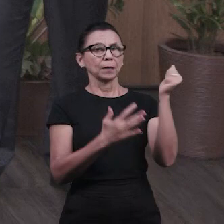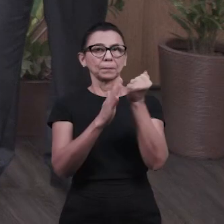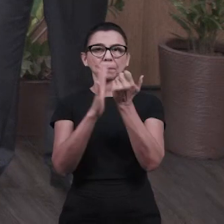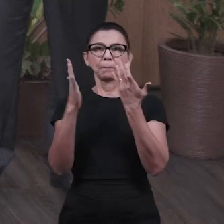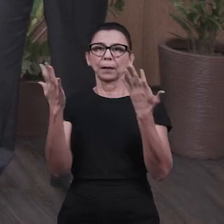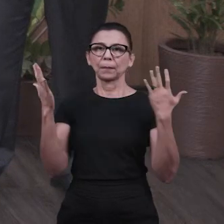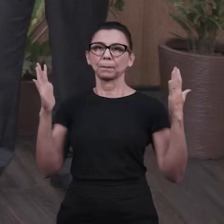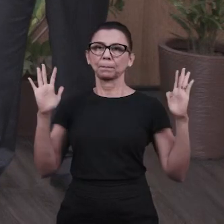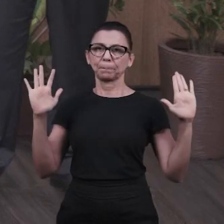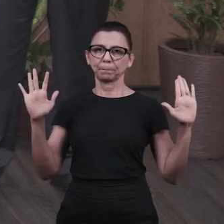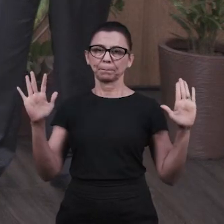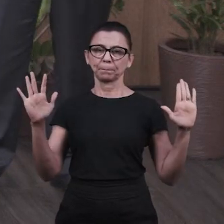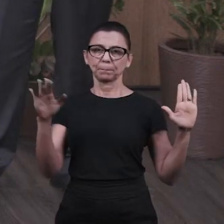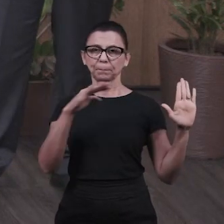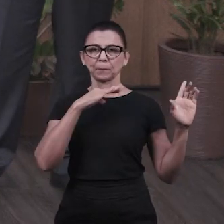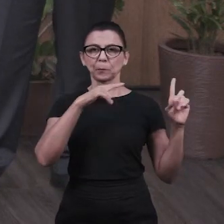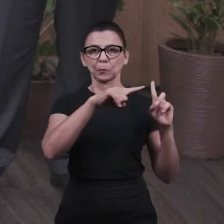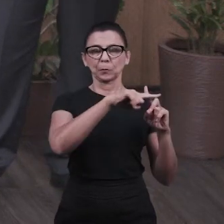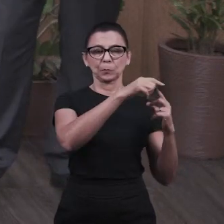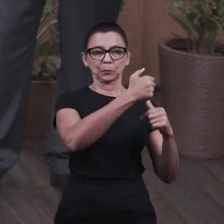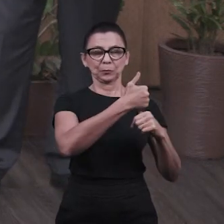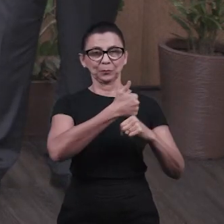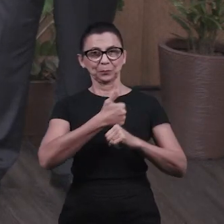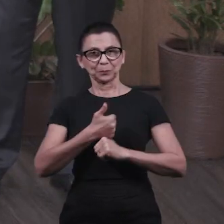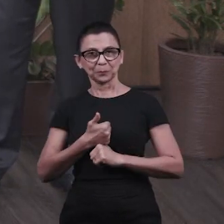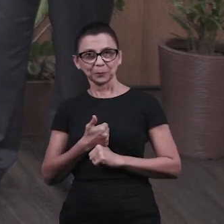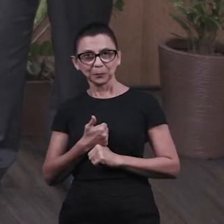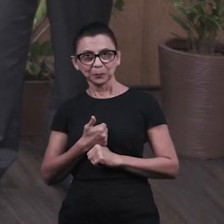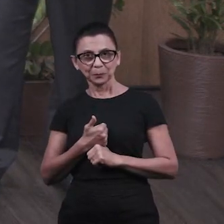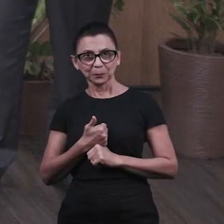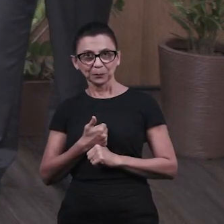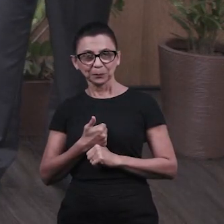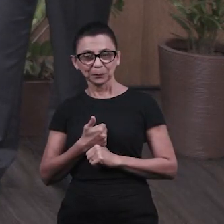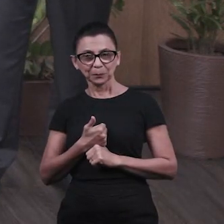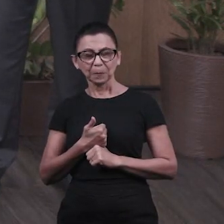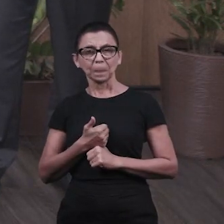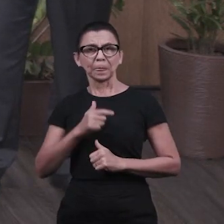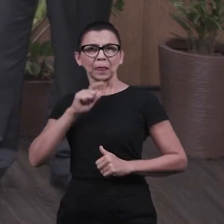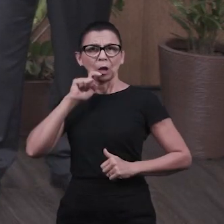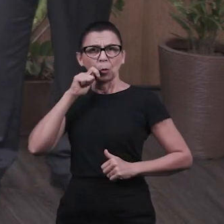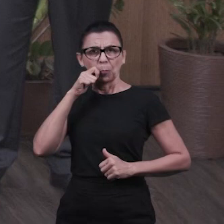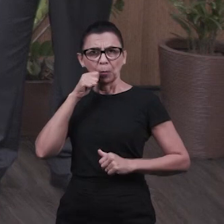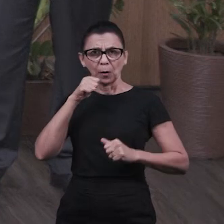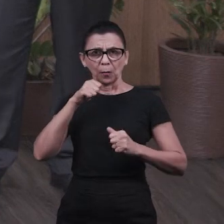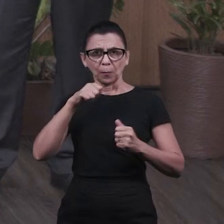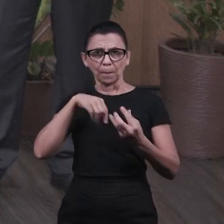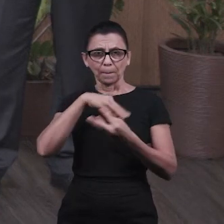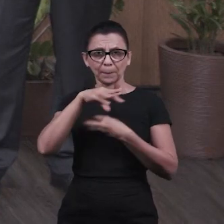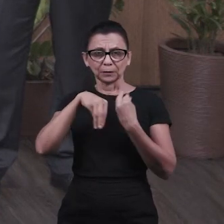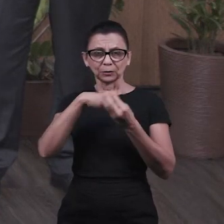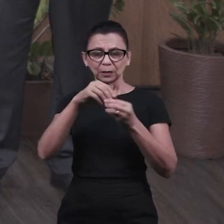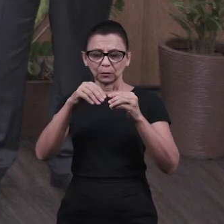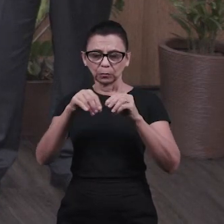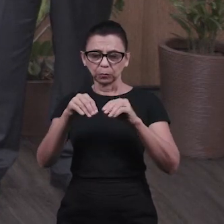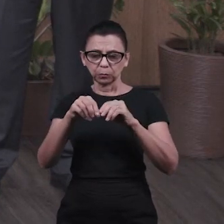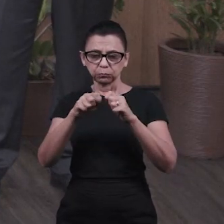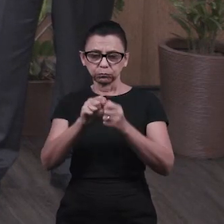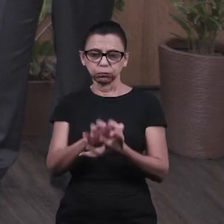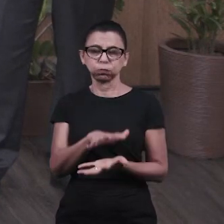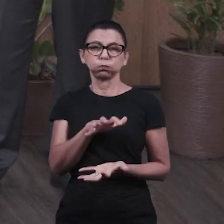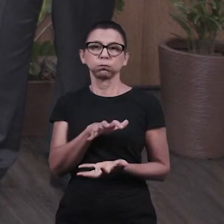Le pain avec ferment, il est gonflé, c'est vrai, mais cela est juste